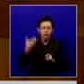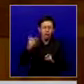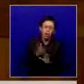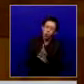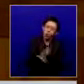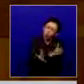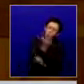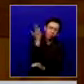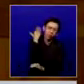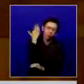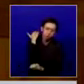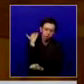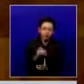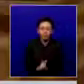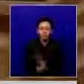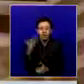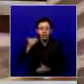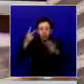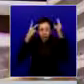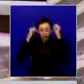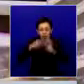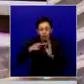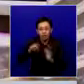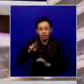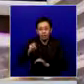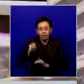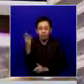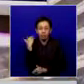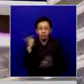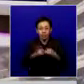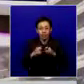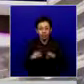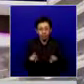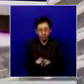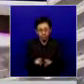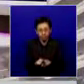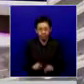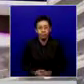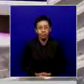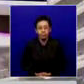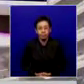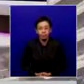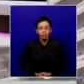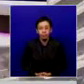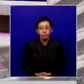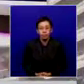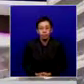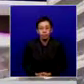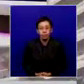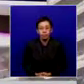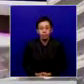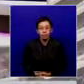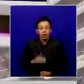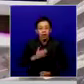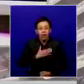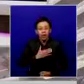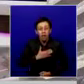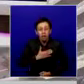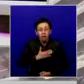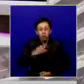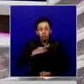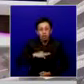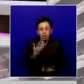ต่สมัยท่านป๋าเปรมแล้วยุคนู้นฉะนั้นมาตรการพรก.ที่ออกมาเนี่ยเรามองว่าเรื่องของกอง